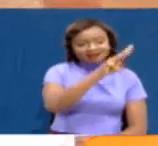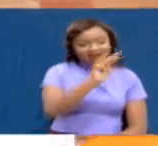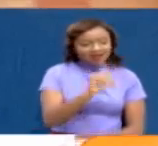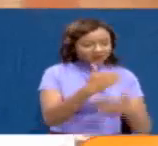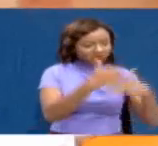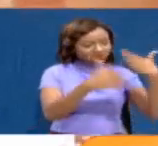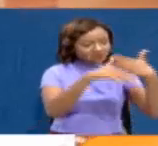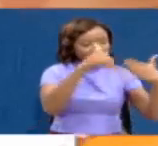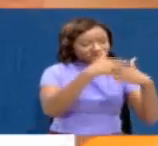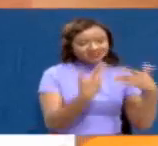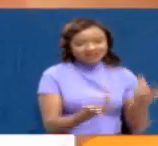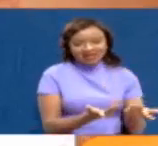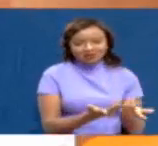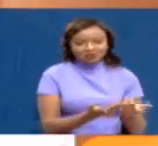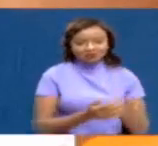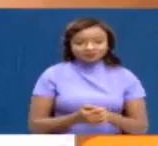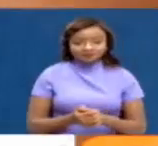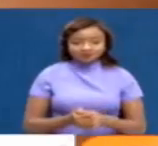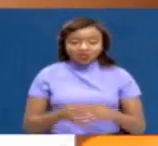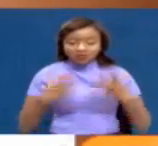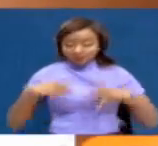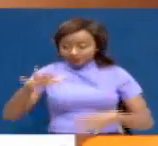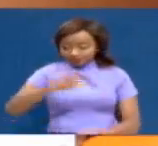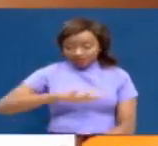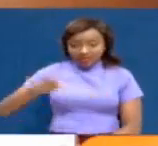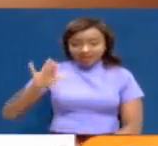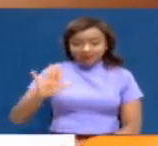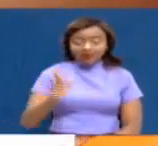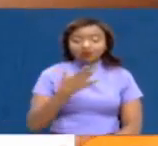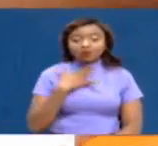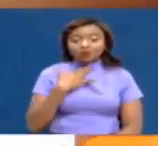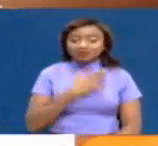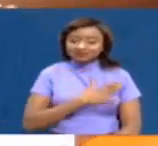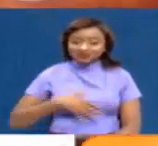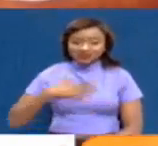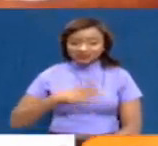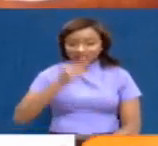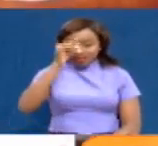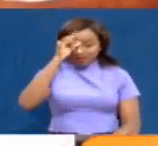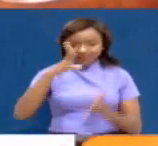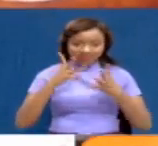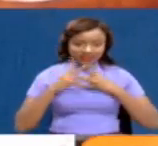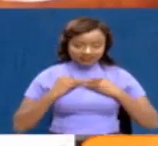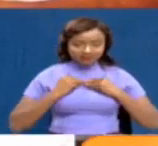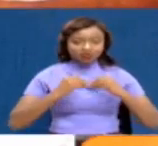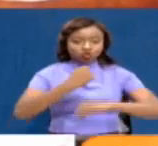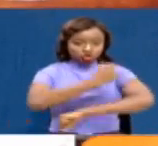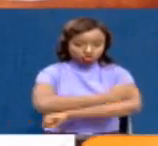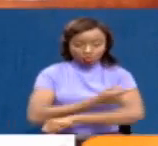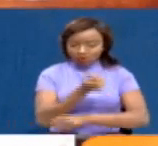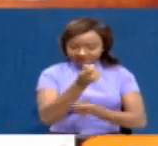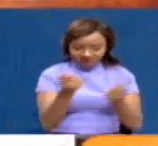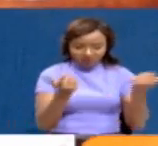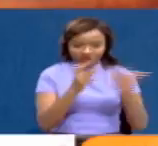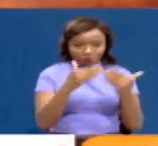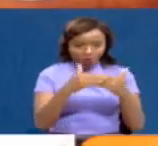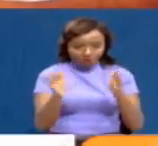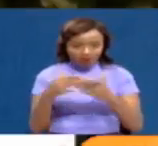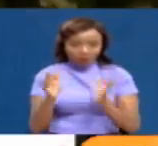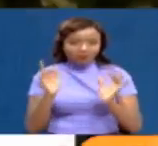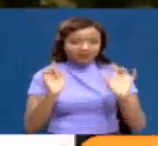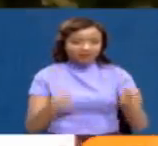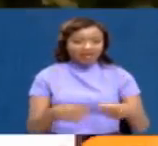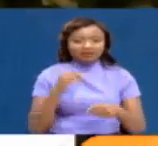vipi. Viongozi wa eneo hili wakiitaka serikali kuruhusu shule kadhaa zifunguliwe ili waathiriwa wa mafuriko wapate makazi ya